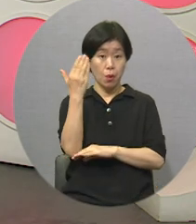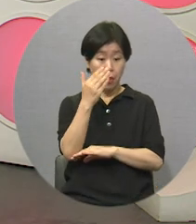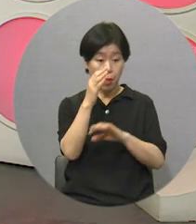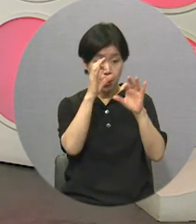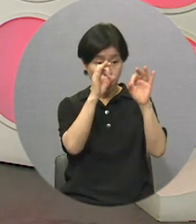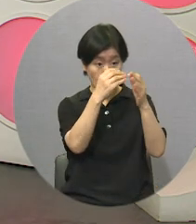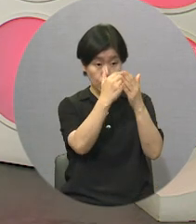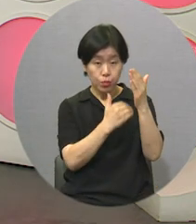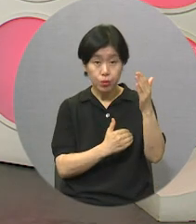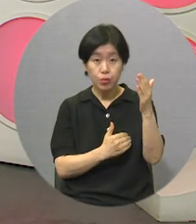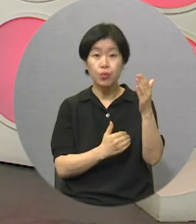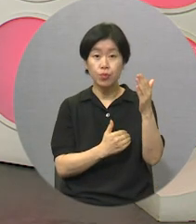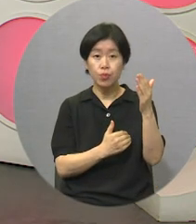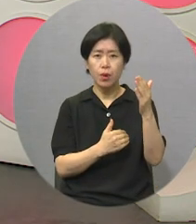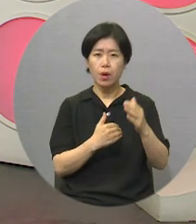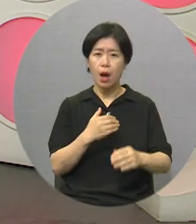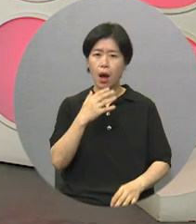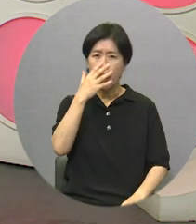나와서, 저도